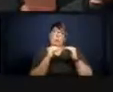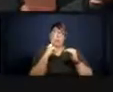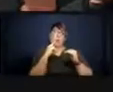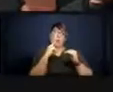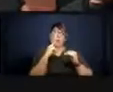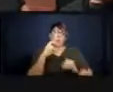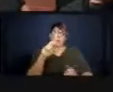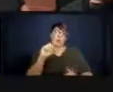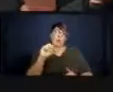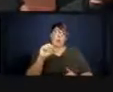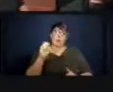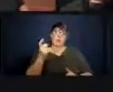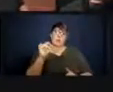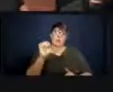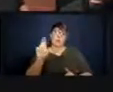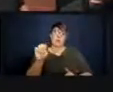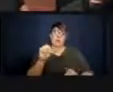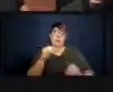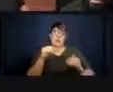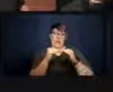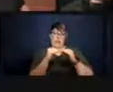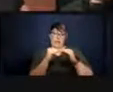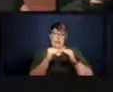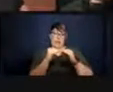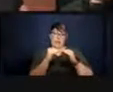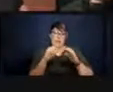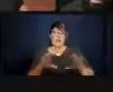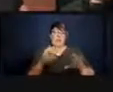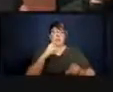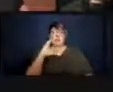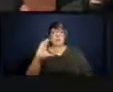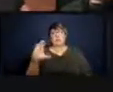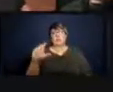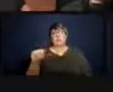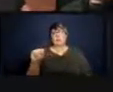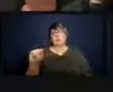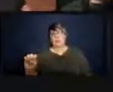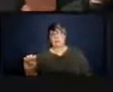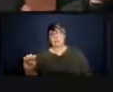tunaona ya kuwa tunaweza kufaulu. Na je,